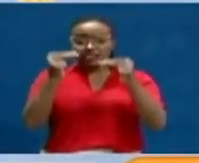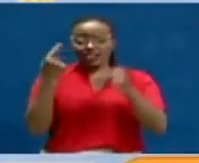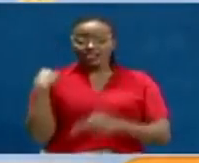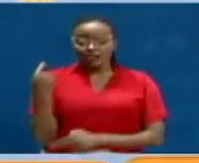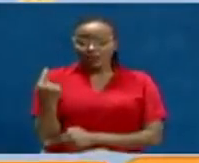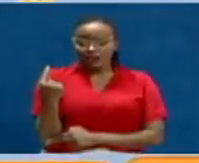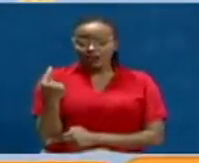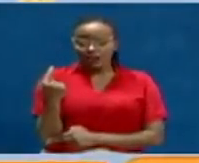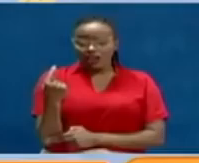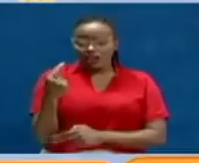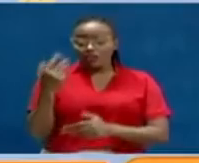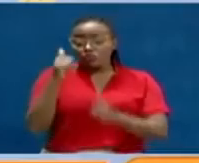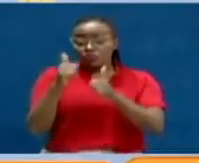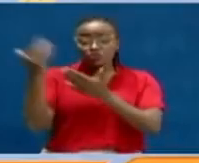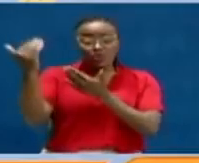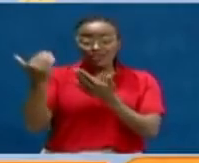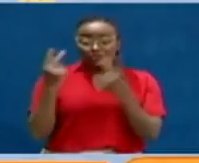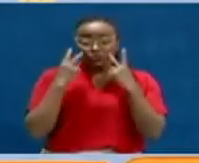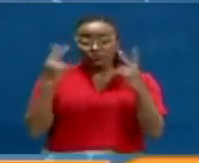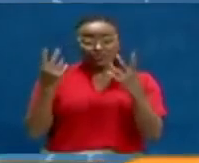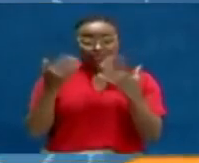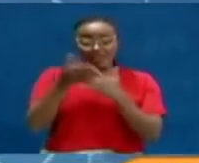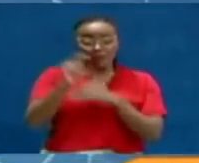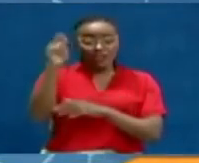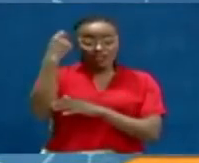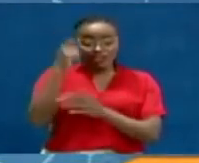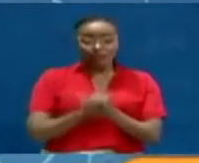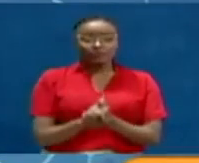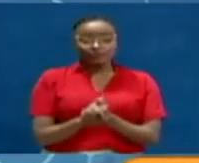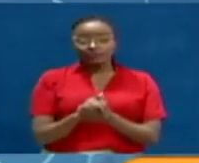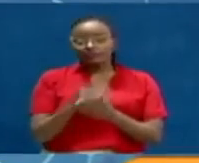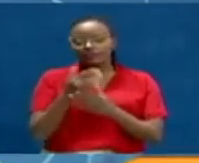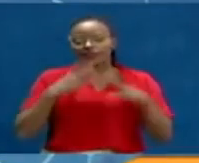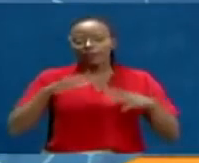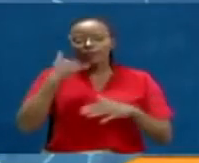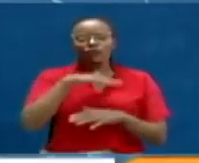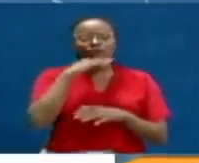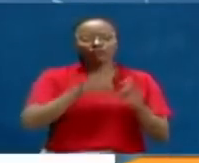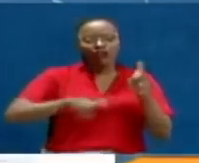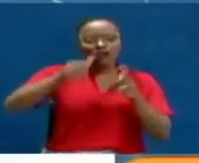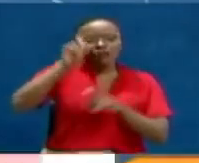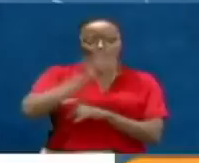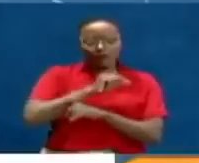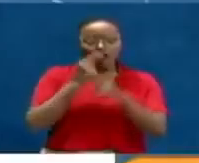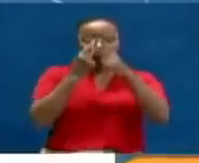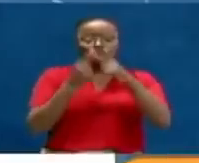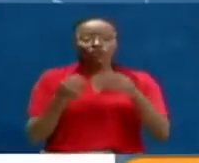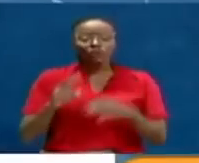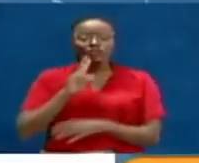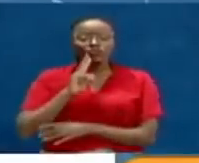numbers that we expect to see in the country. Idadi ya watu walioaga dunia pia imeongezeka na